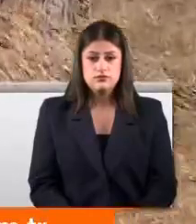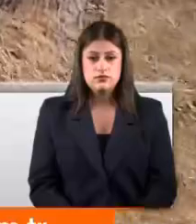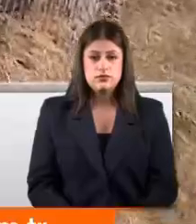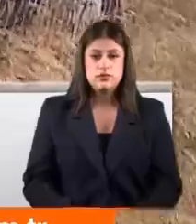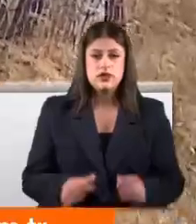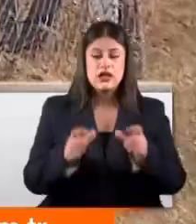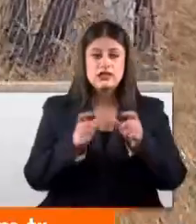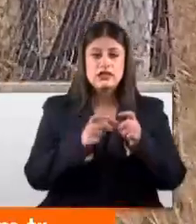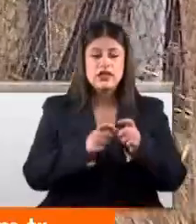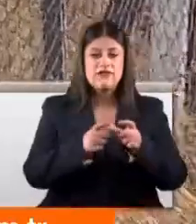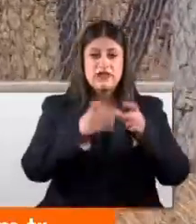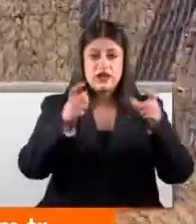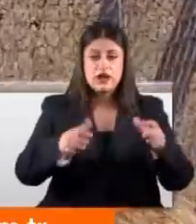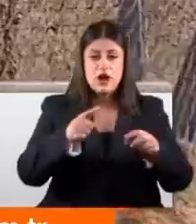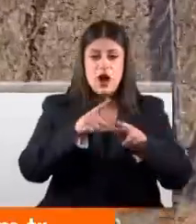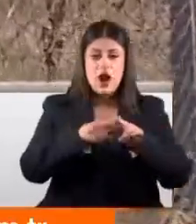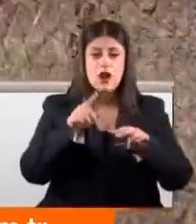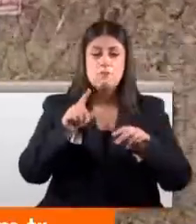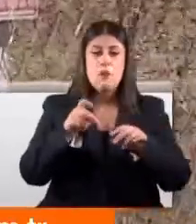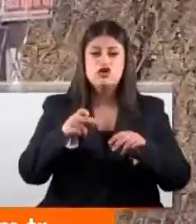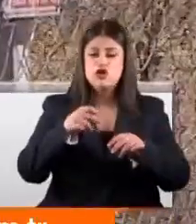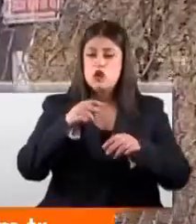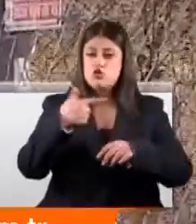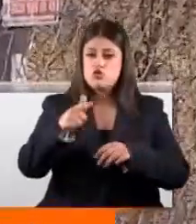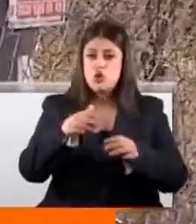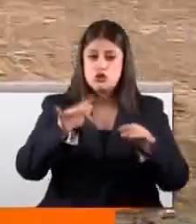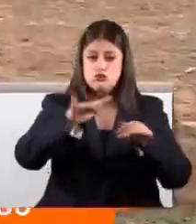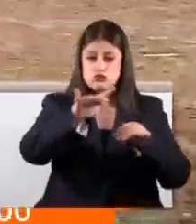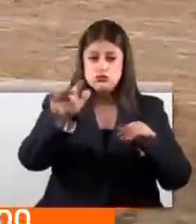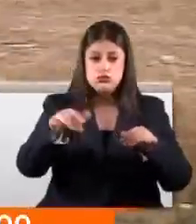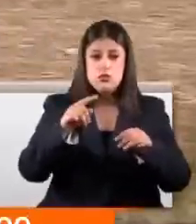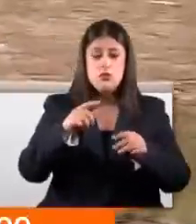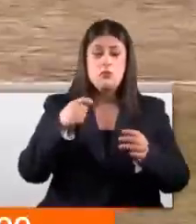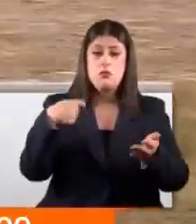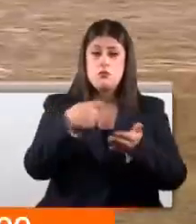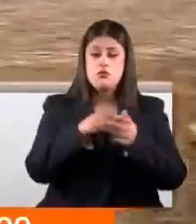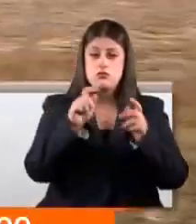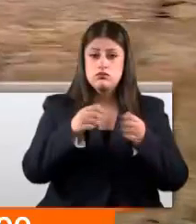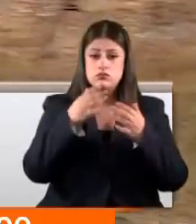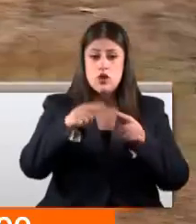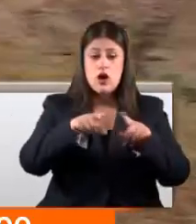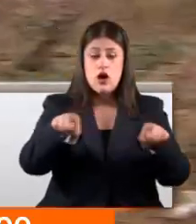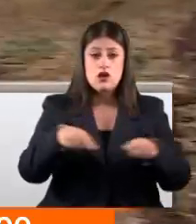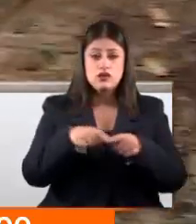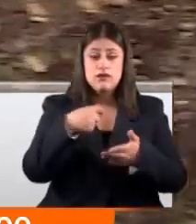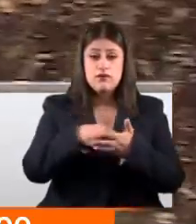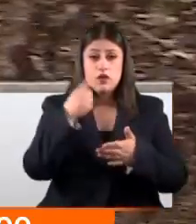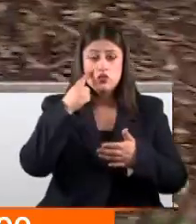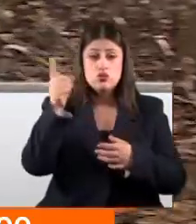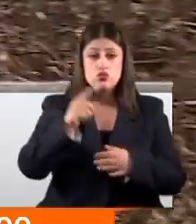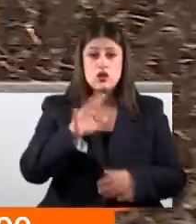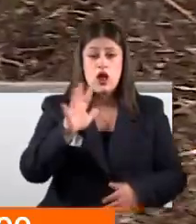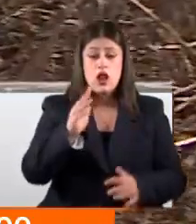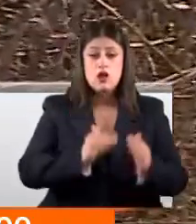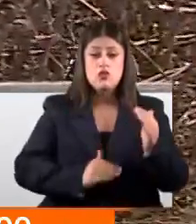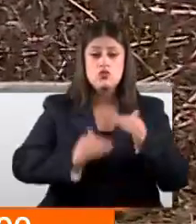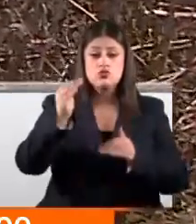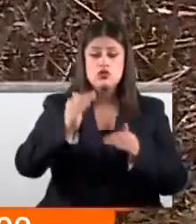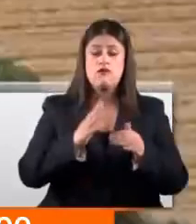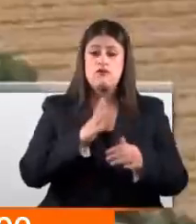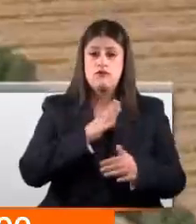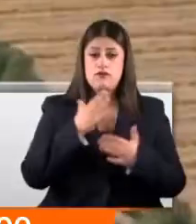Silivri'nin Alipaşa köyü de son dönemde yatırımcıları çeken gözde noktalardan. Burada arsa fiyatlarında %50'nin üzerinde net artış var.